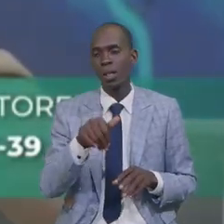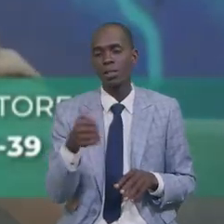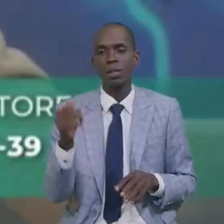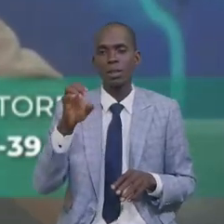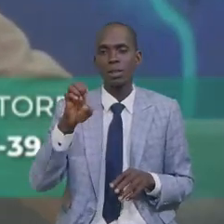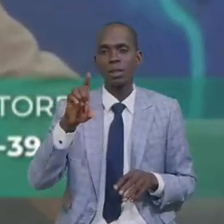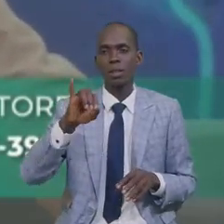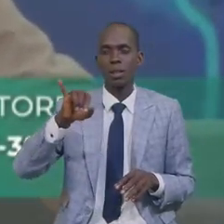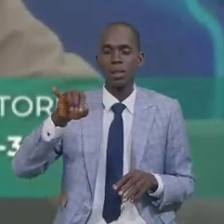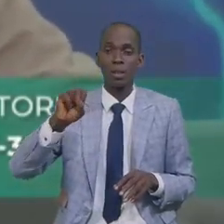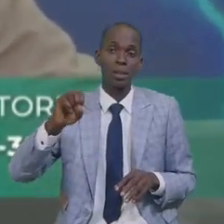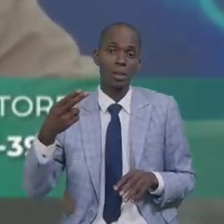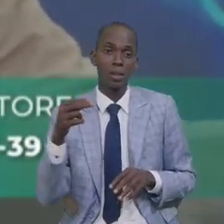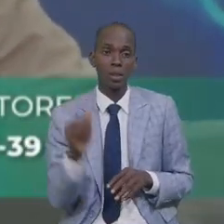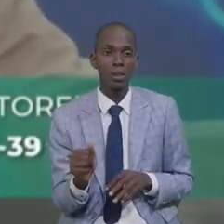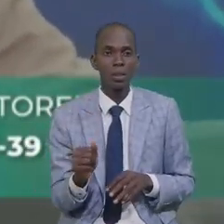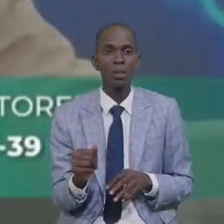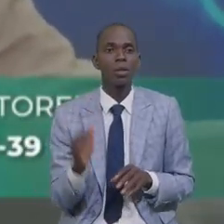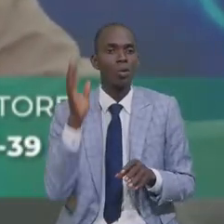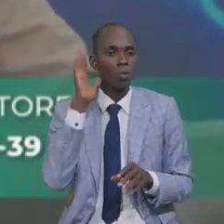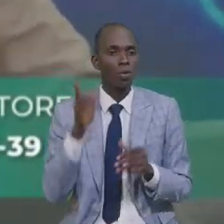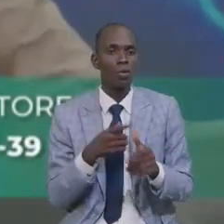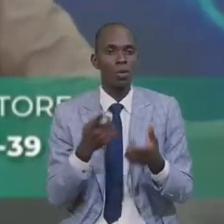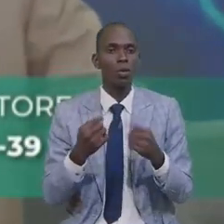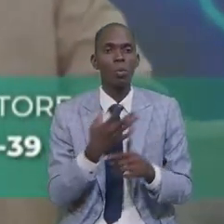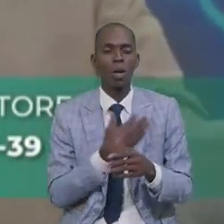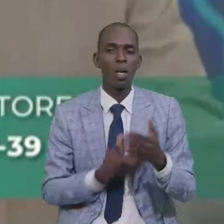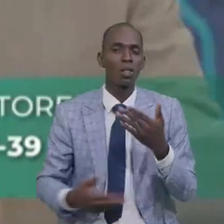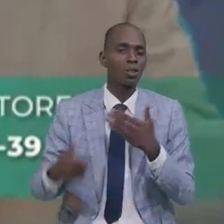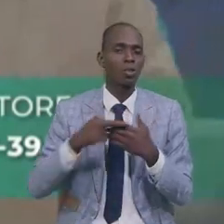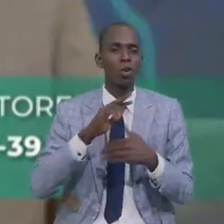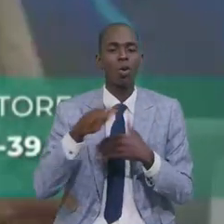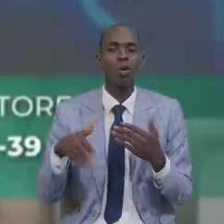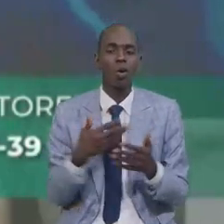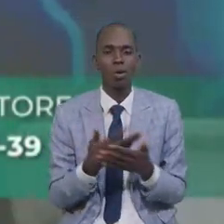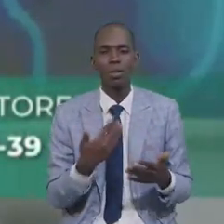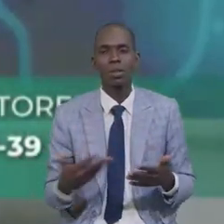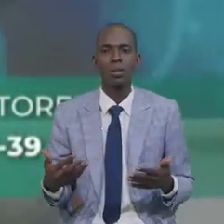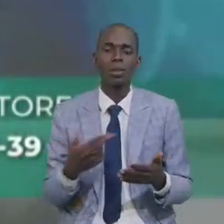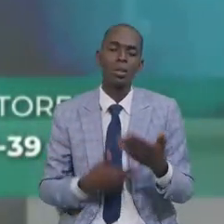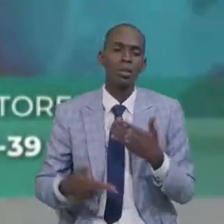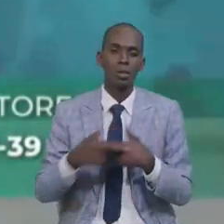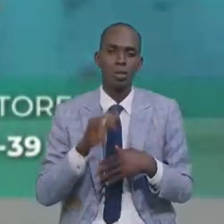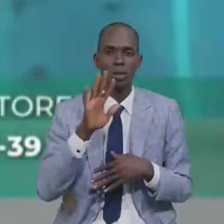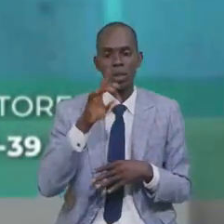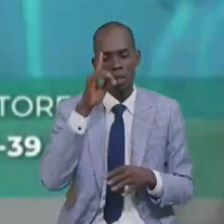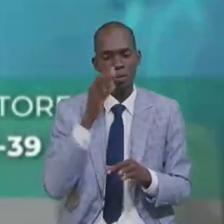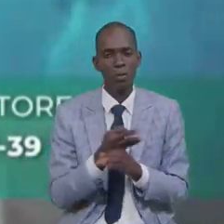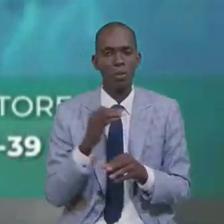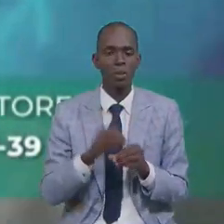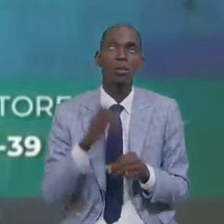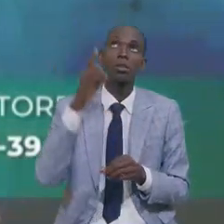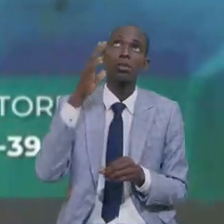Mais il y avait un Élie et il doit rétablir toute chose, leur foi en